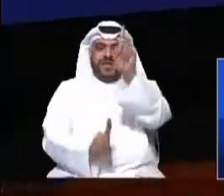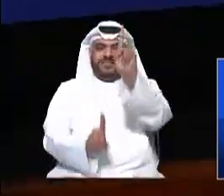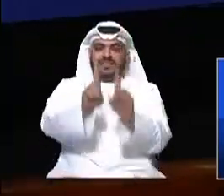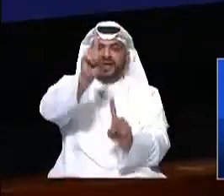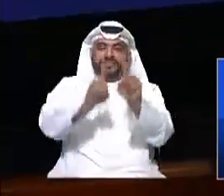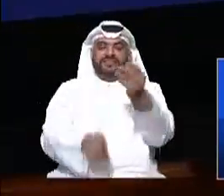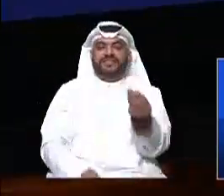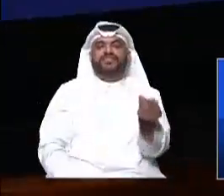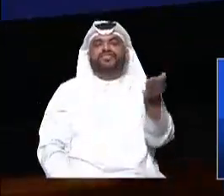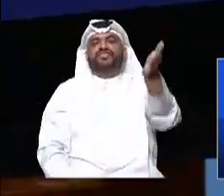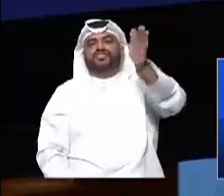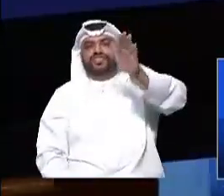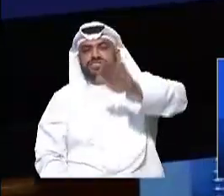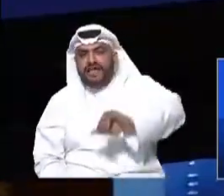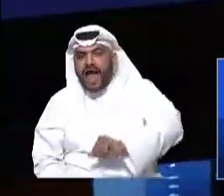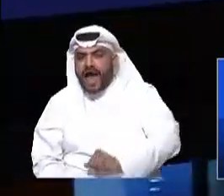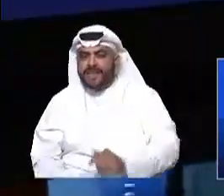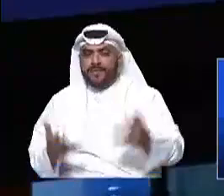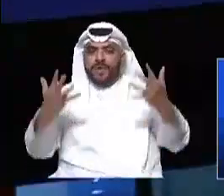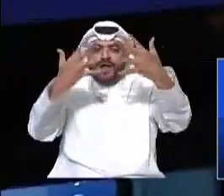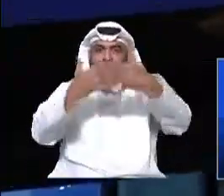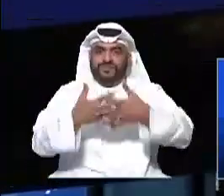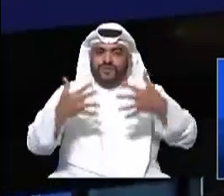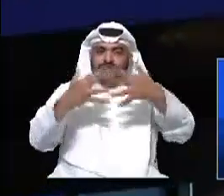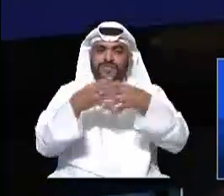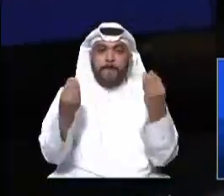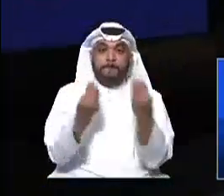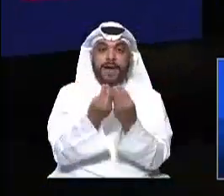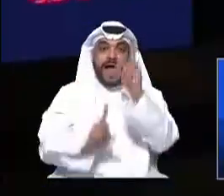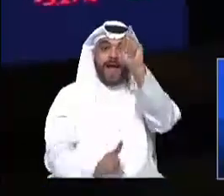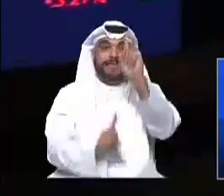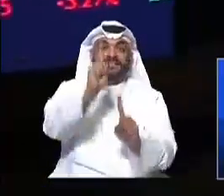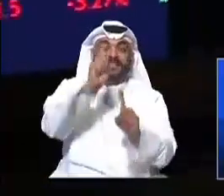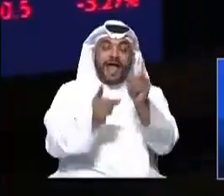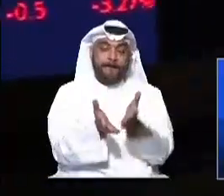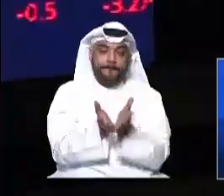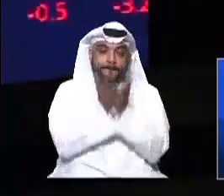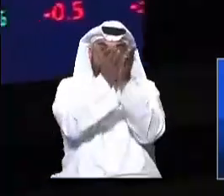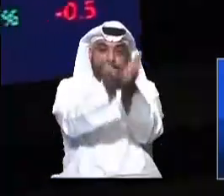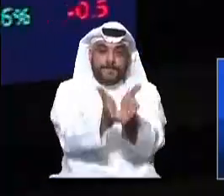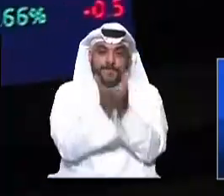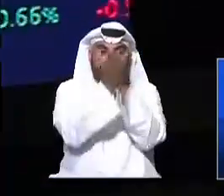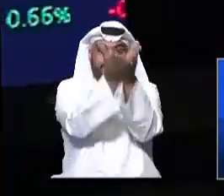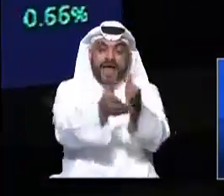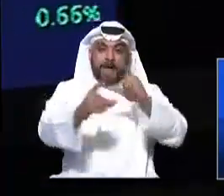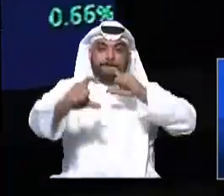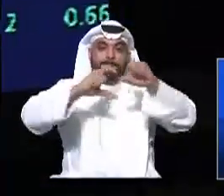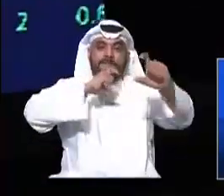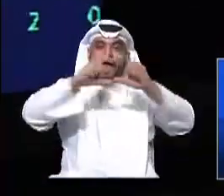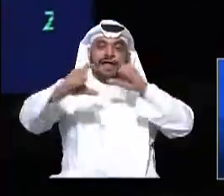7 كيانات كويتية من بينها سهم بنك الخليج، حيث بلغت تداولات البورصة